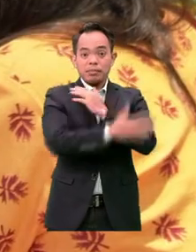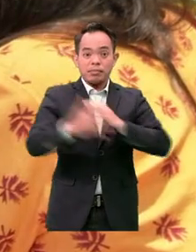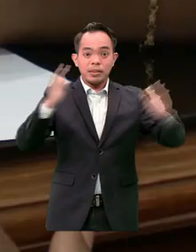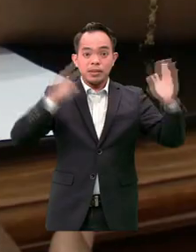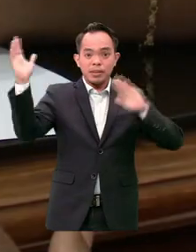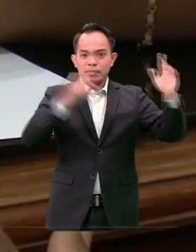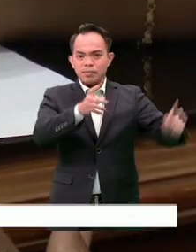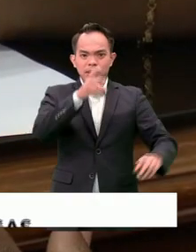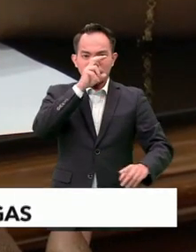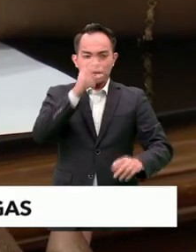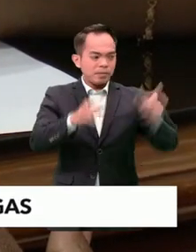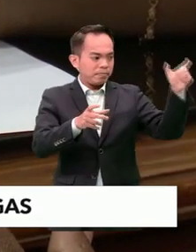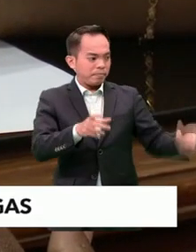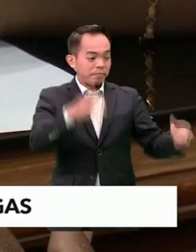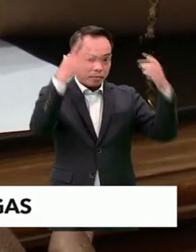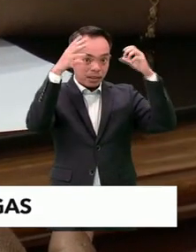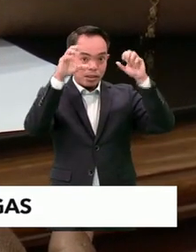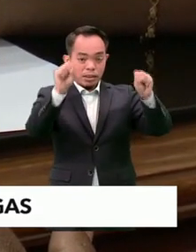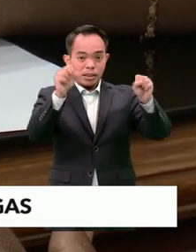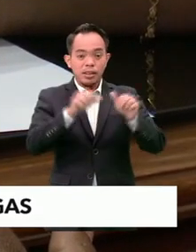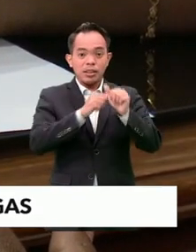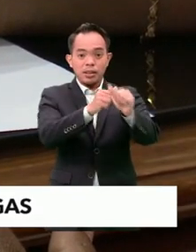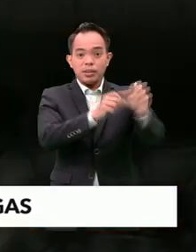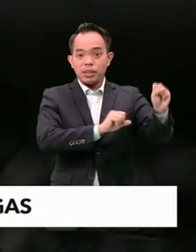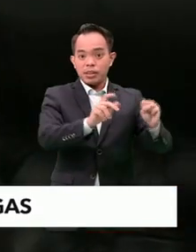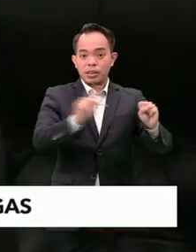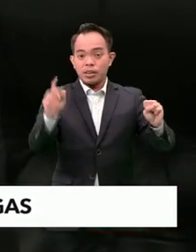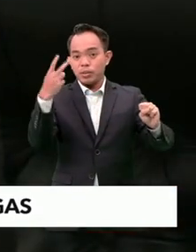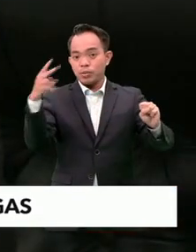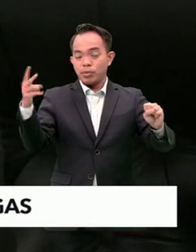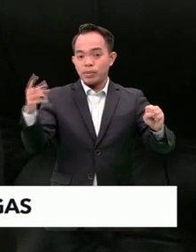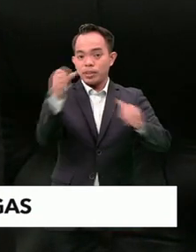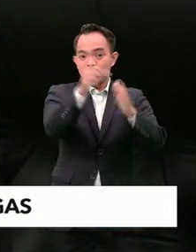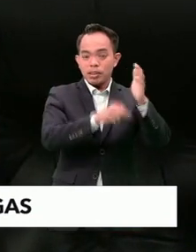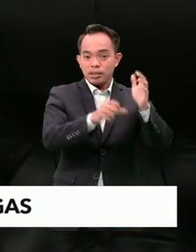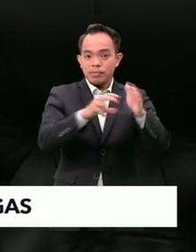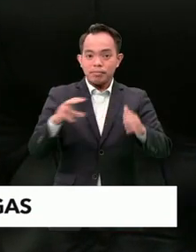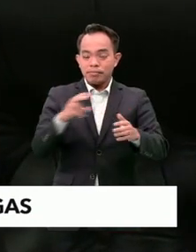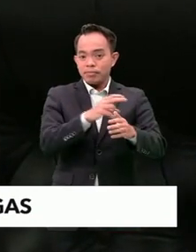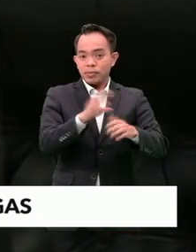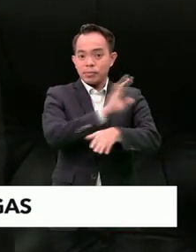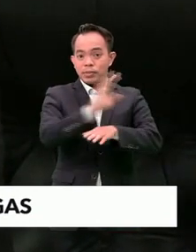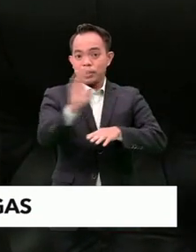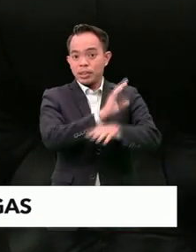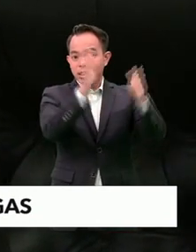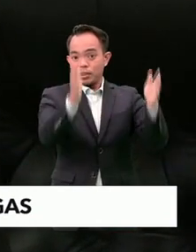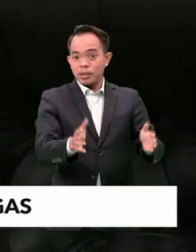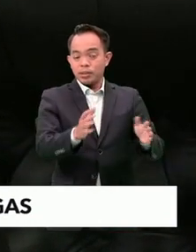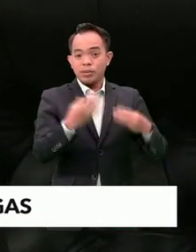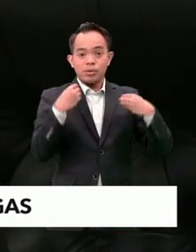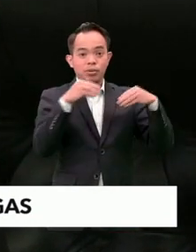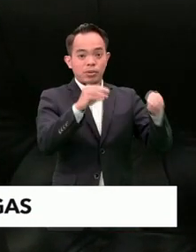tegas dan mengenakan hukuman mengikut Seksyen 12 Akta Anti Pemerdagangan Orang dan Anti Penyelundupan